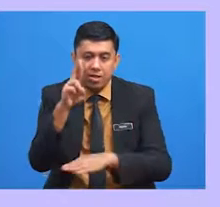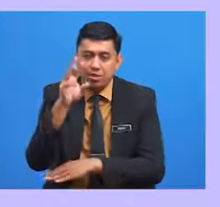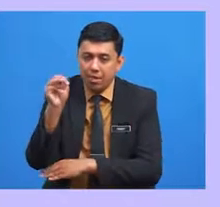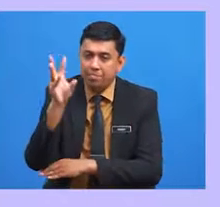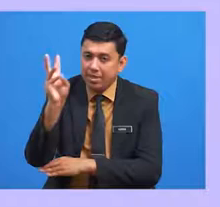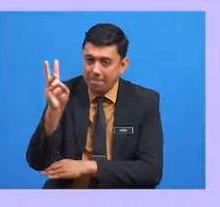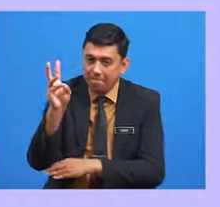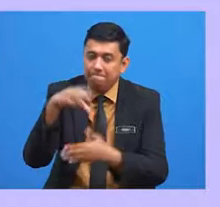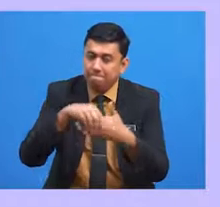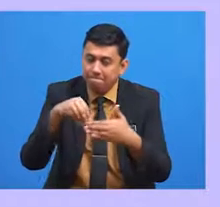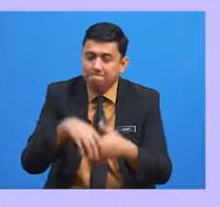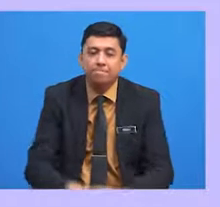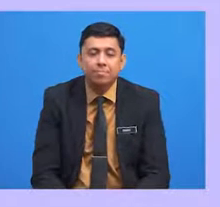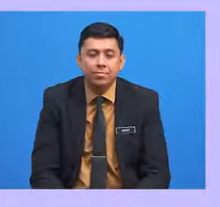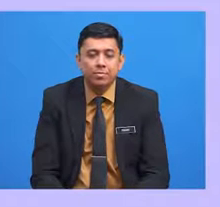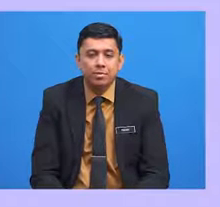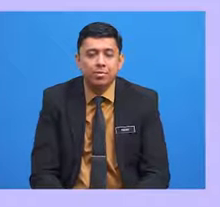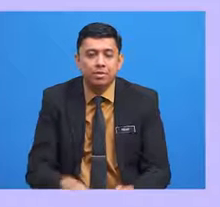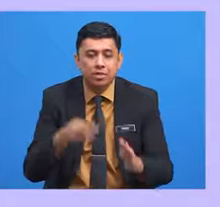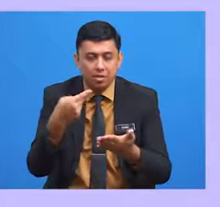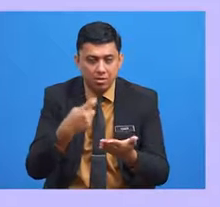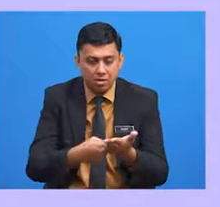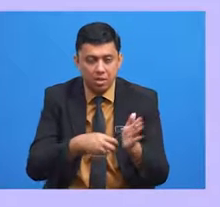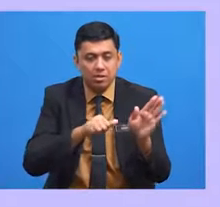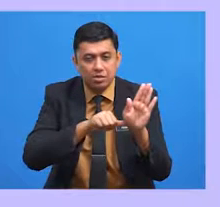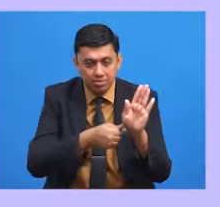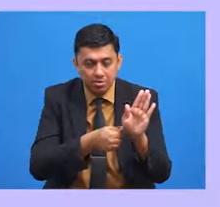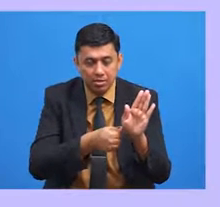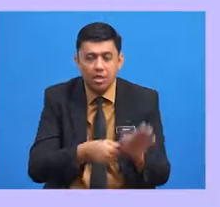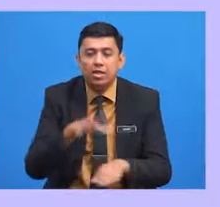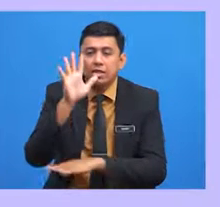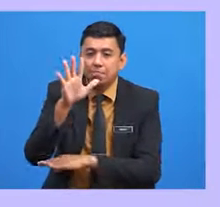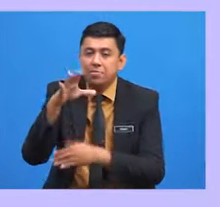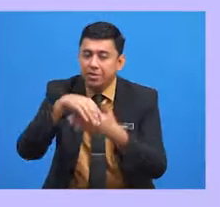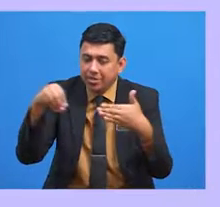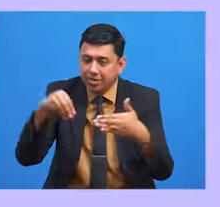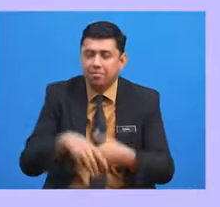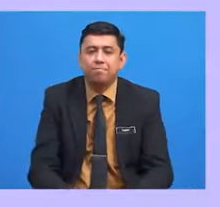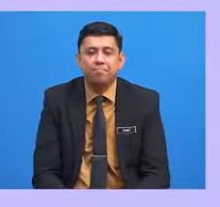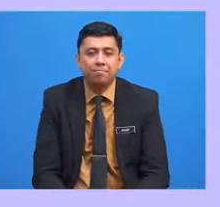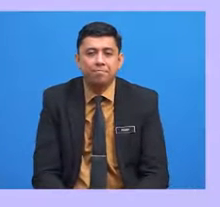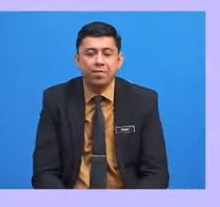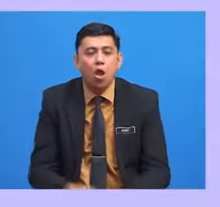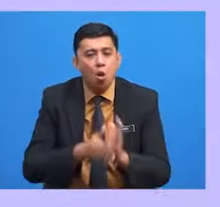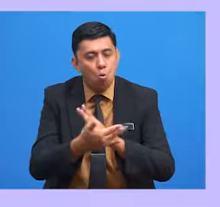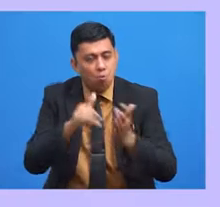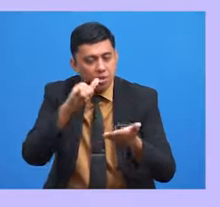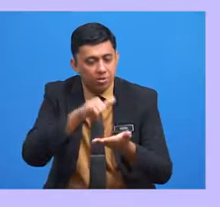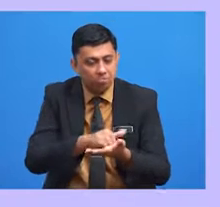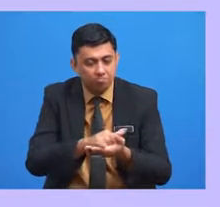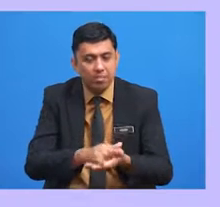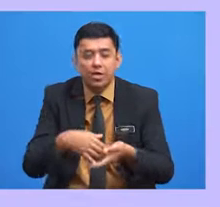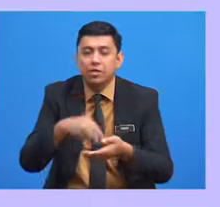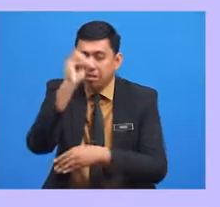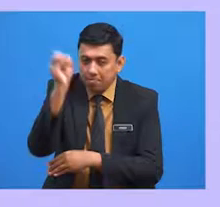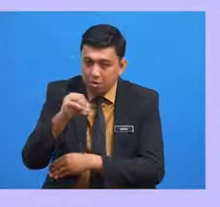RM6, manakala harga asal pada tingkat harga RM5. Oleh itu, peratusan